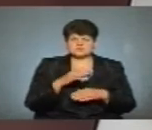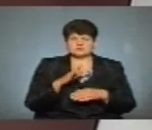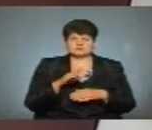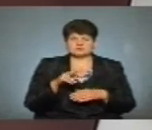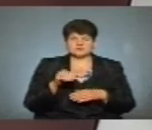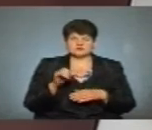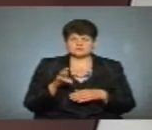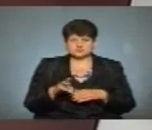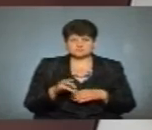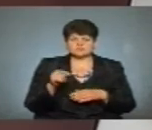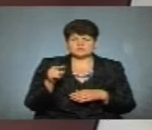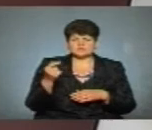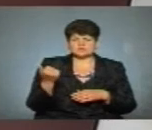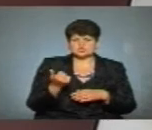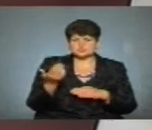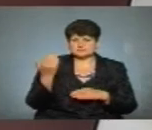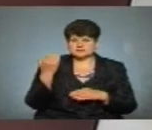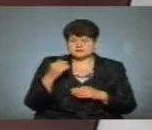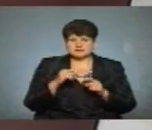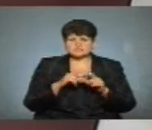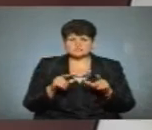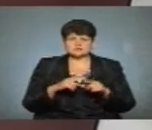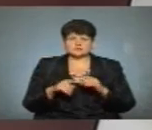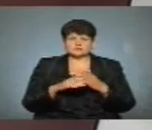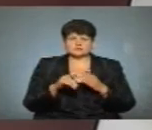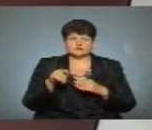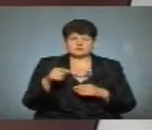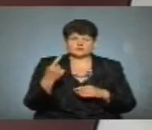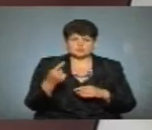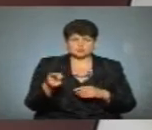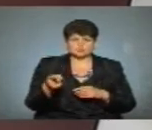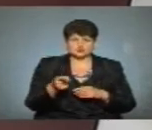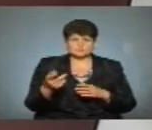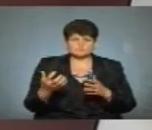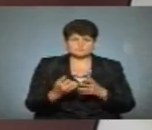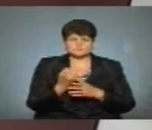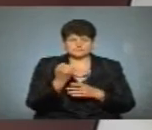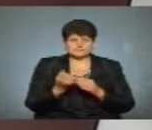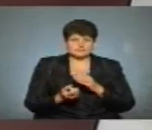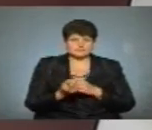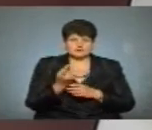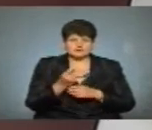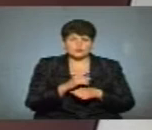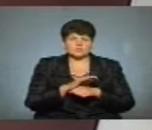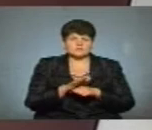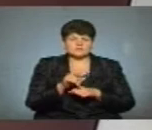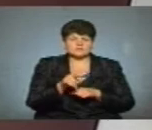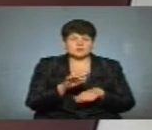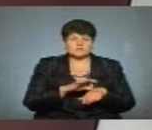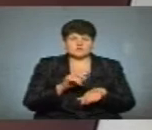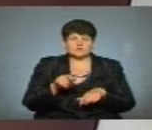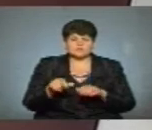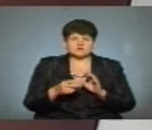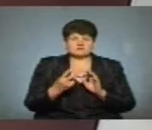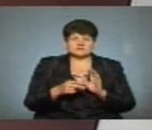Паничев. Нагадаю, тиждень тому на станції швидкої допомоги №1 у Тернополі виявили спалах коронавірусу. Там хворі